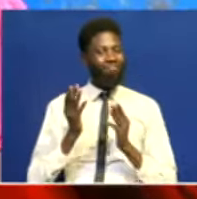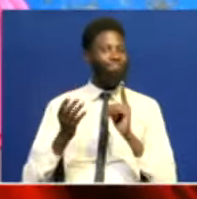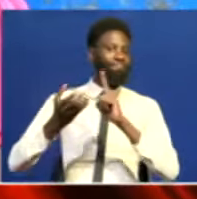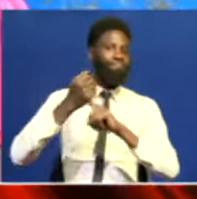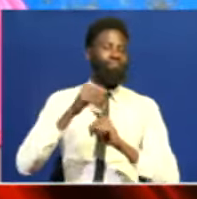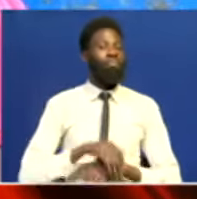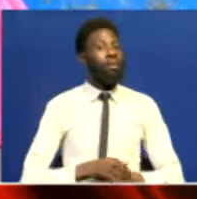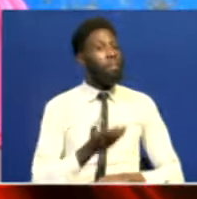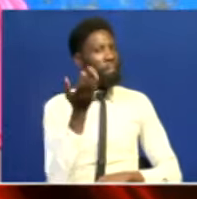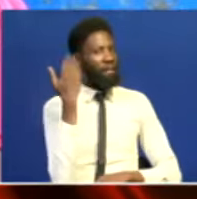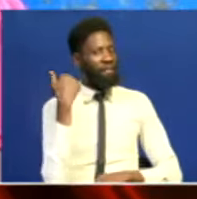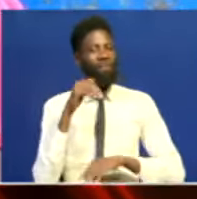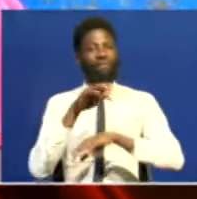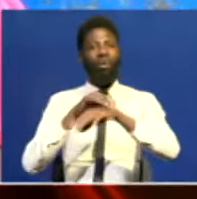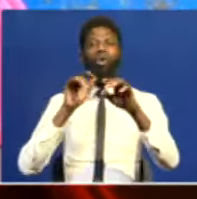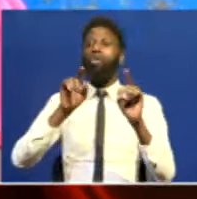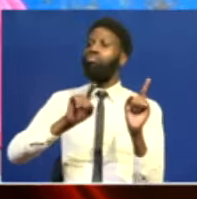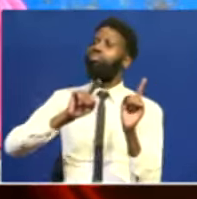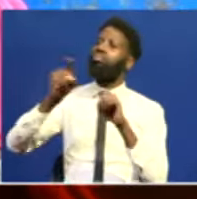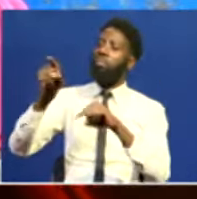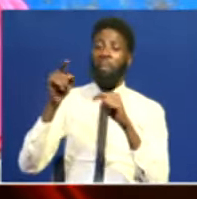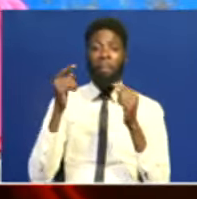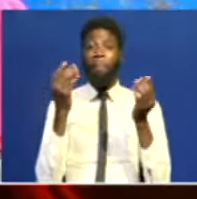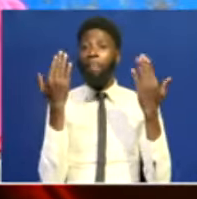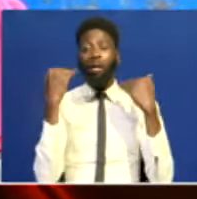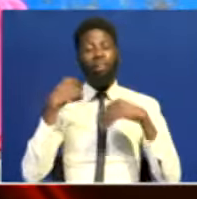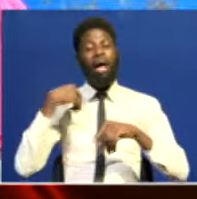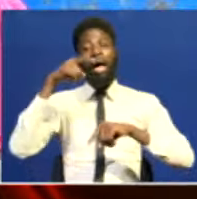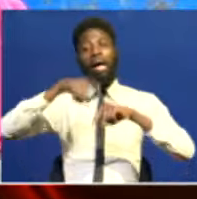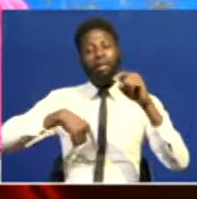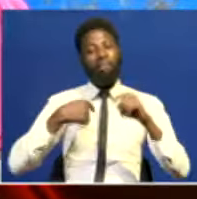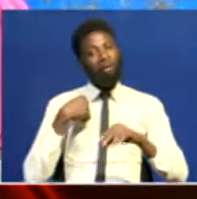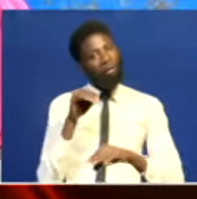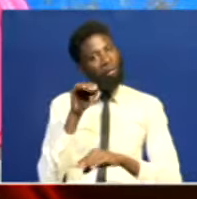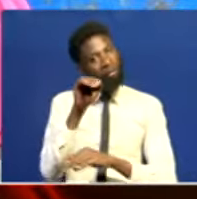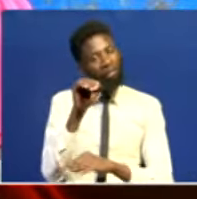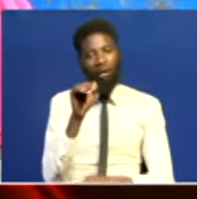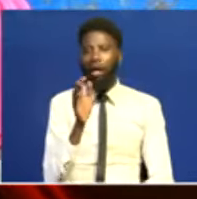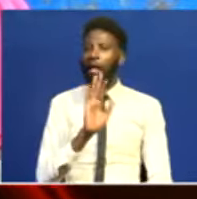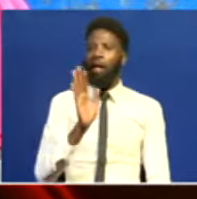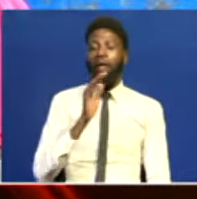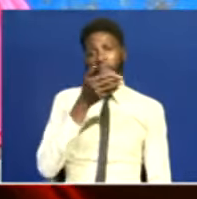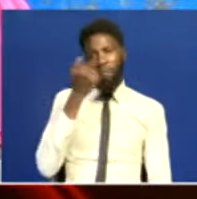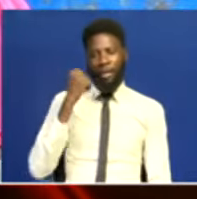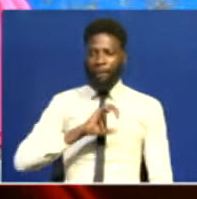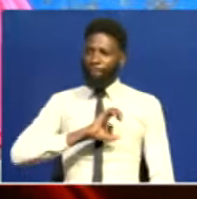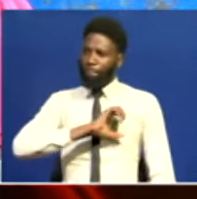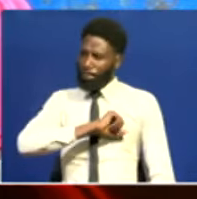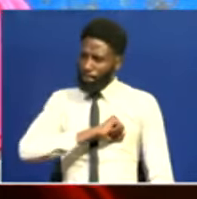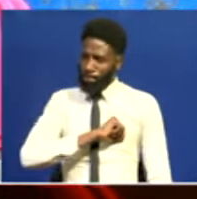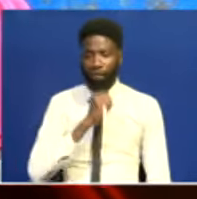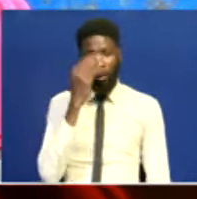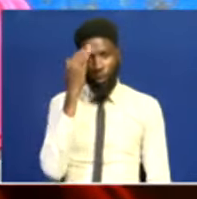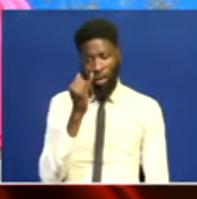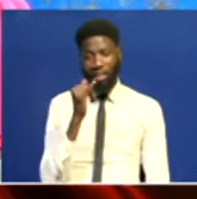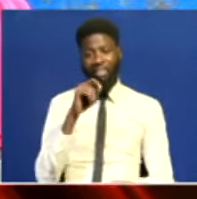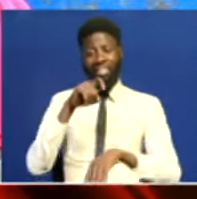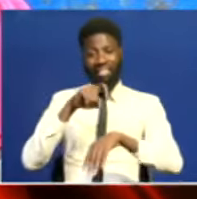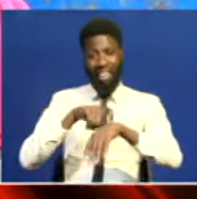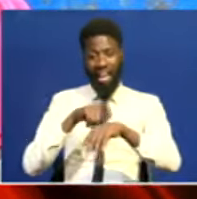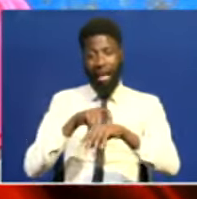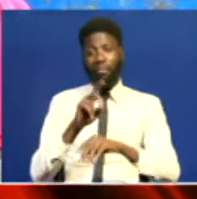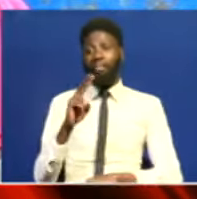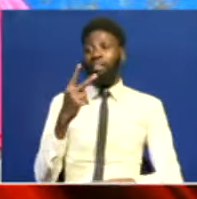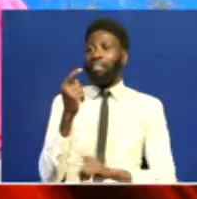za Meru, mimi sikuwa na uwezo wa kwenda huko. Nikamwambia baba itabidi ukae uvumilie, utaenda shule tamtu